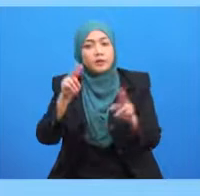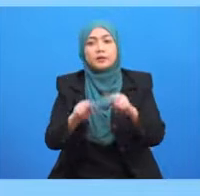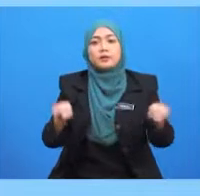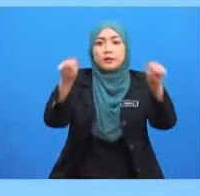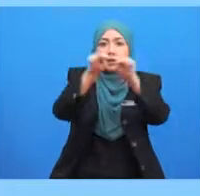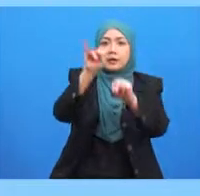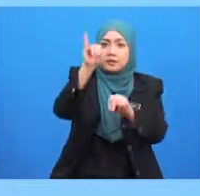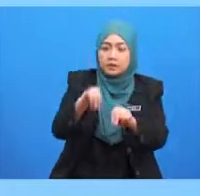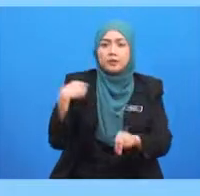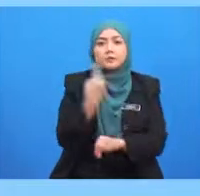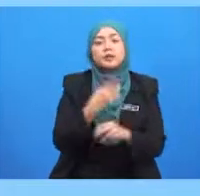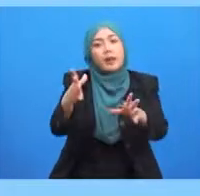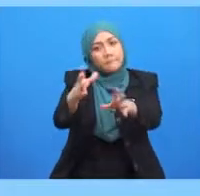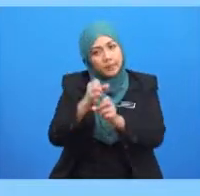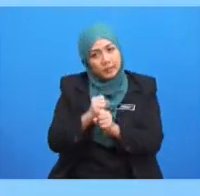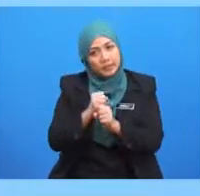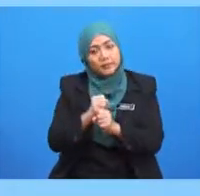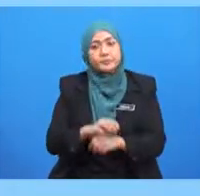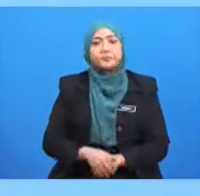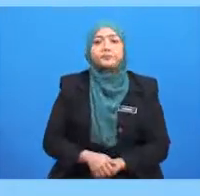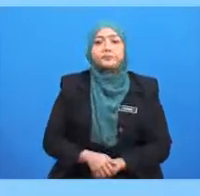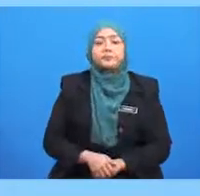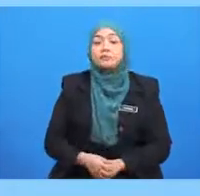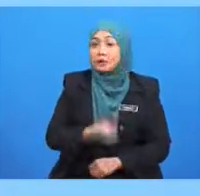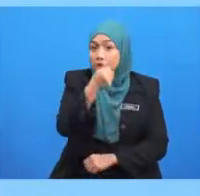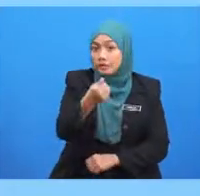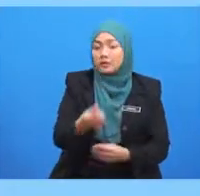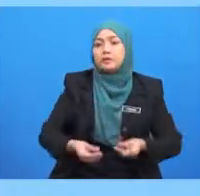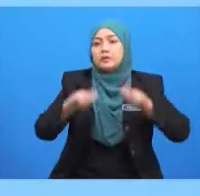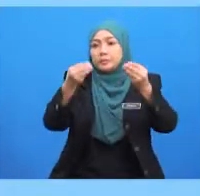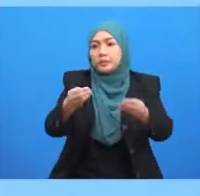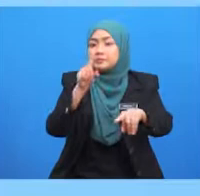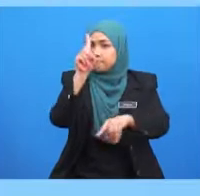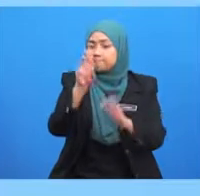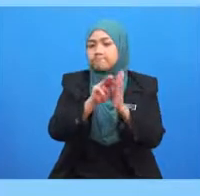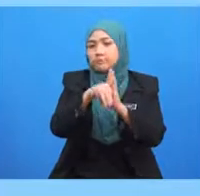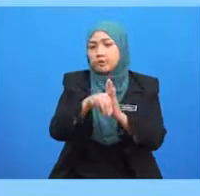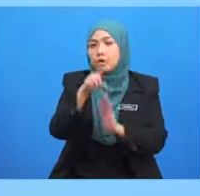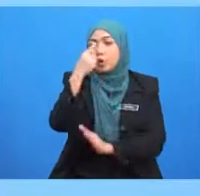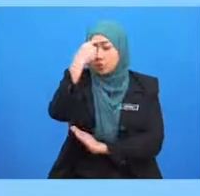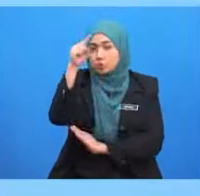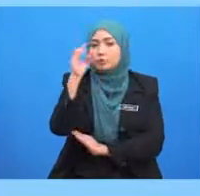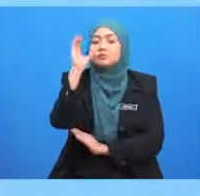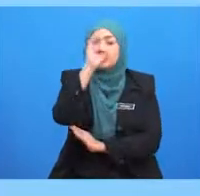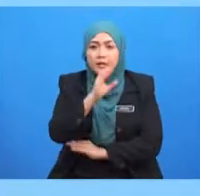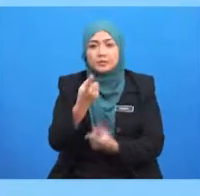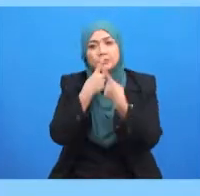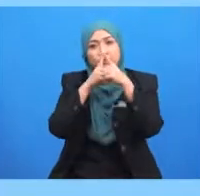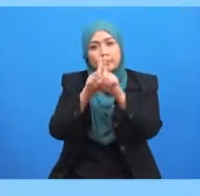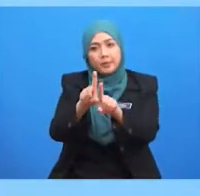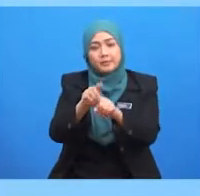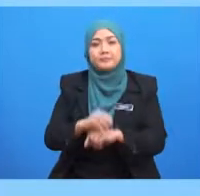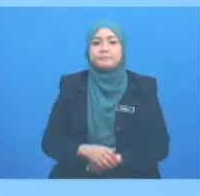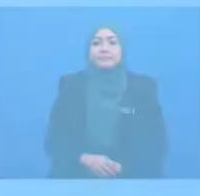diperolehi Panca diberi satu menit untuk menyelesaikan soal dan ini